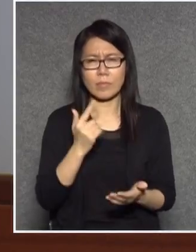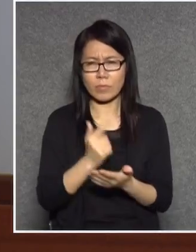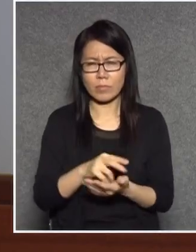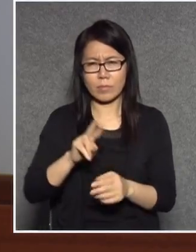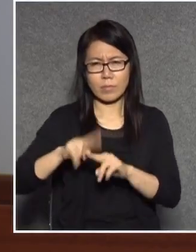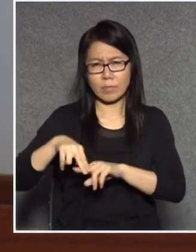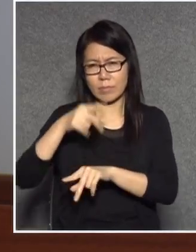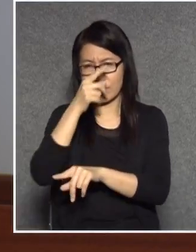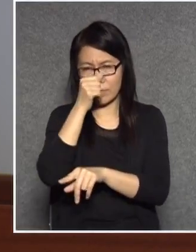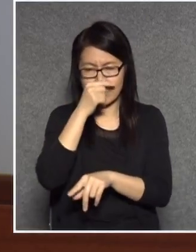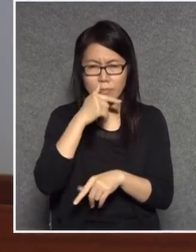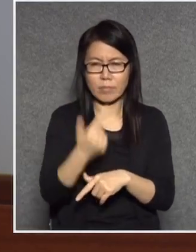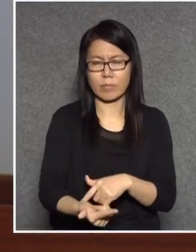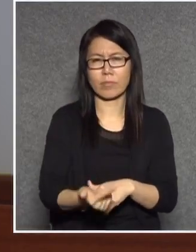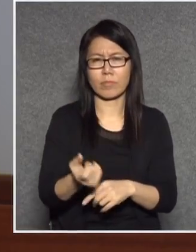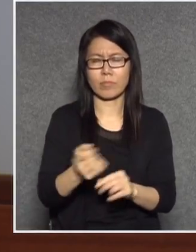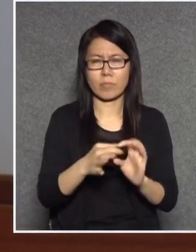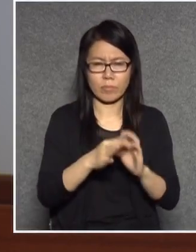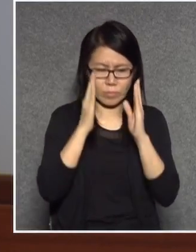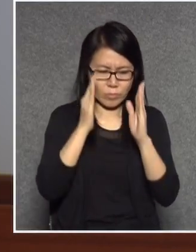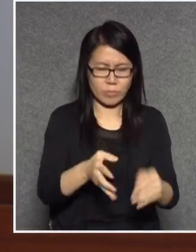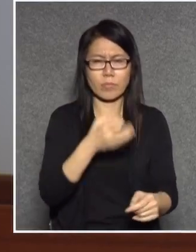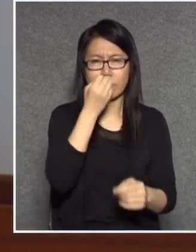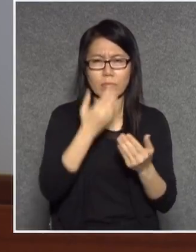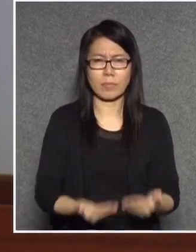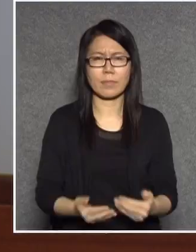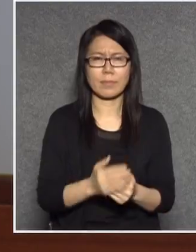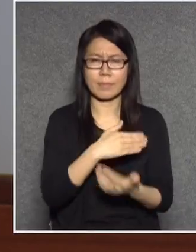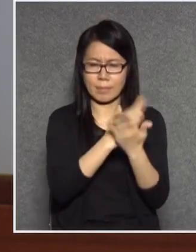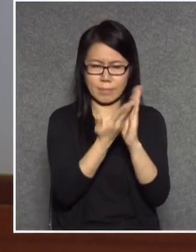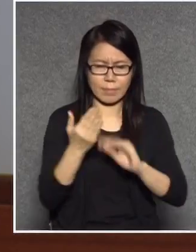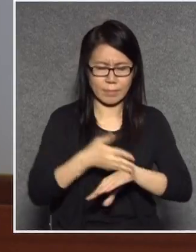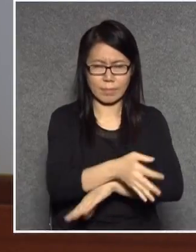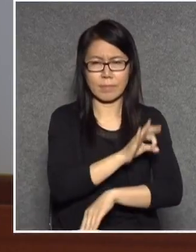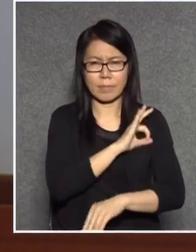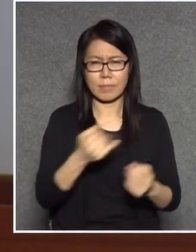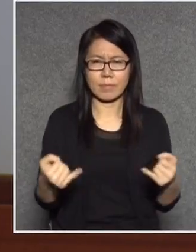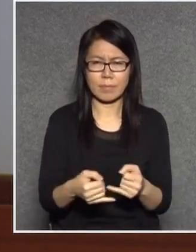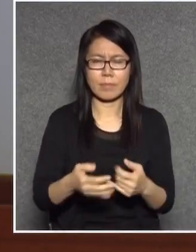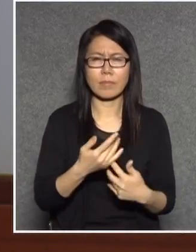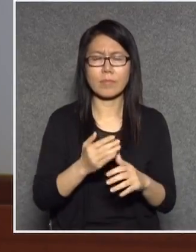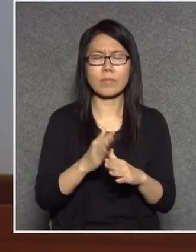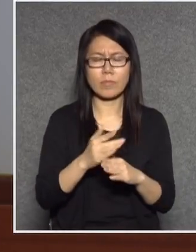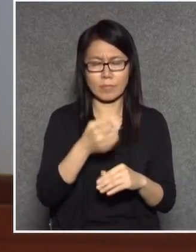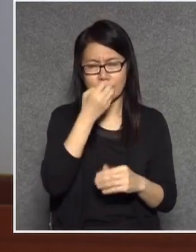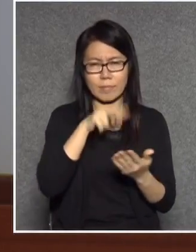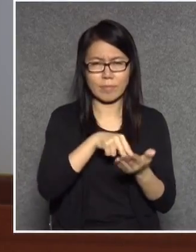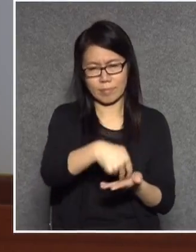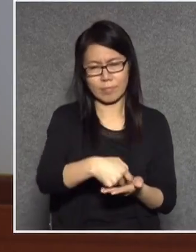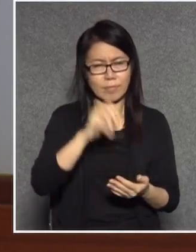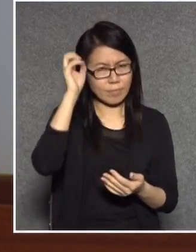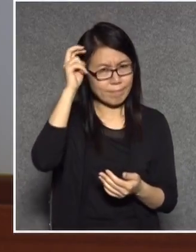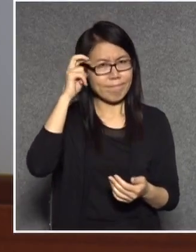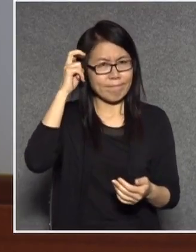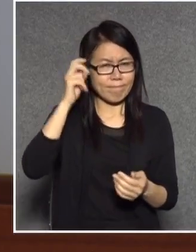致是多過關注到香港現在有種種社會矛盾，所以才有港獨思潮這個的冒